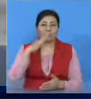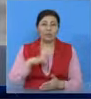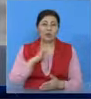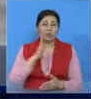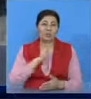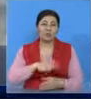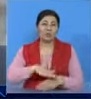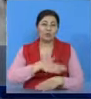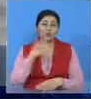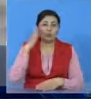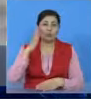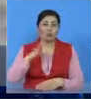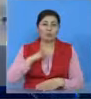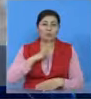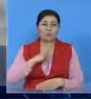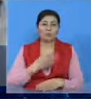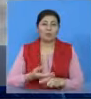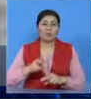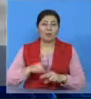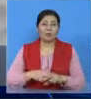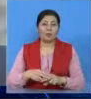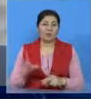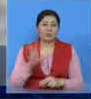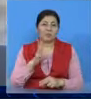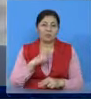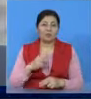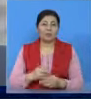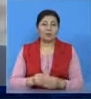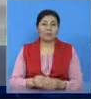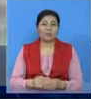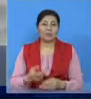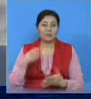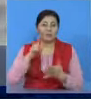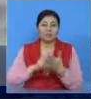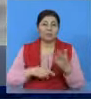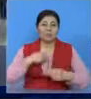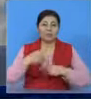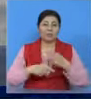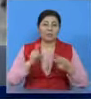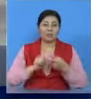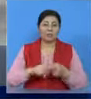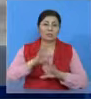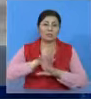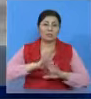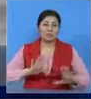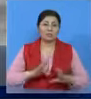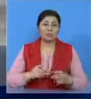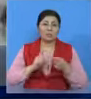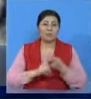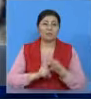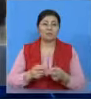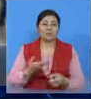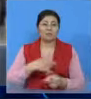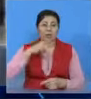деген ойда болды. Бірақ соған көздерін жеткізіп, арғарай біздің тәуелсіздік алғанымызға байланысты біздің